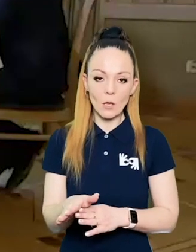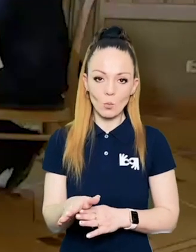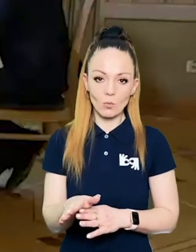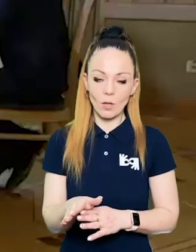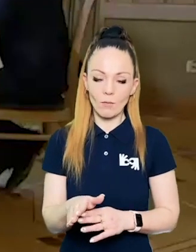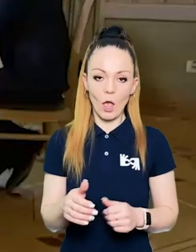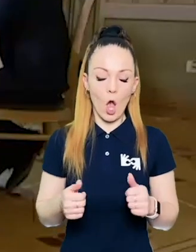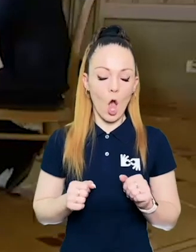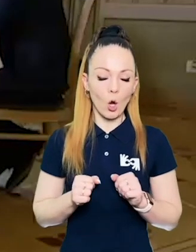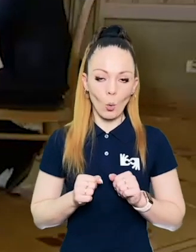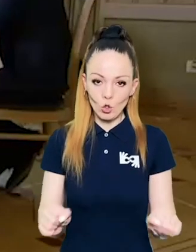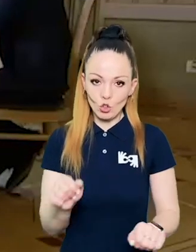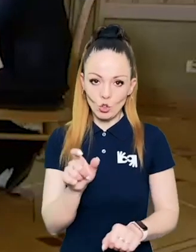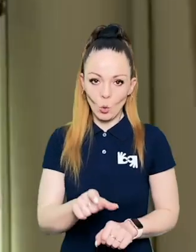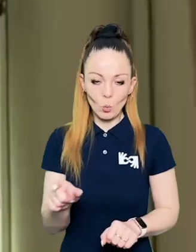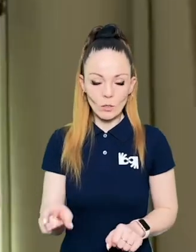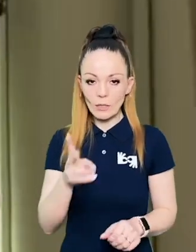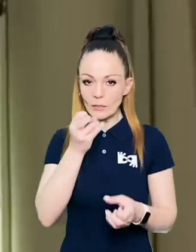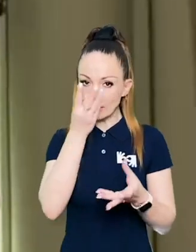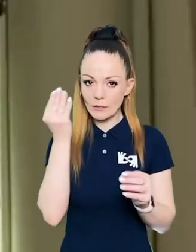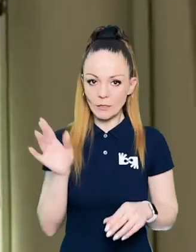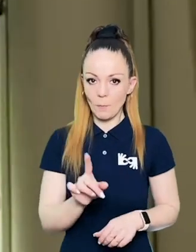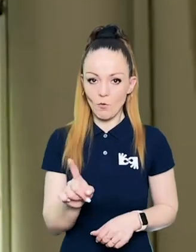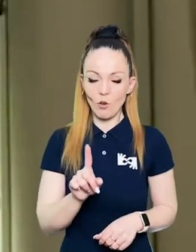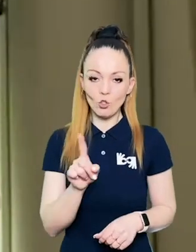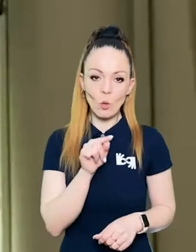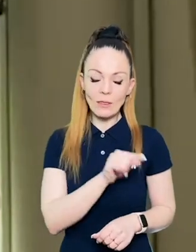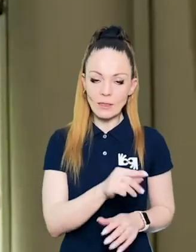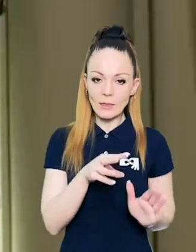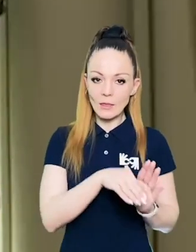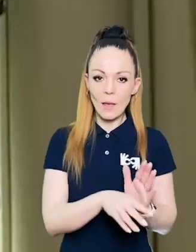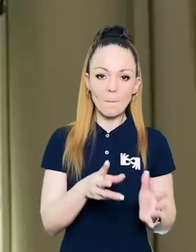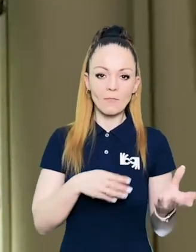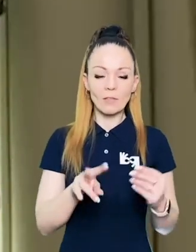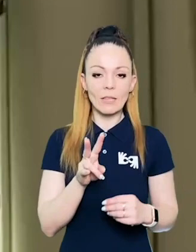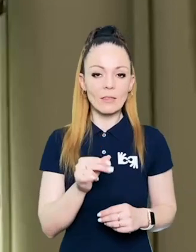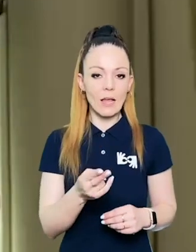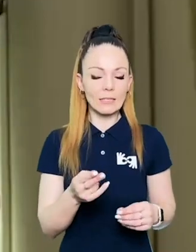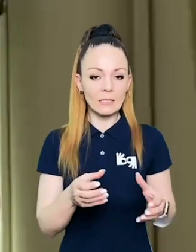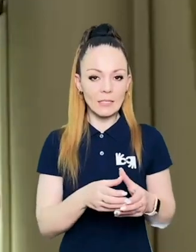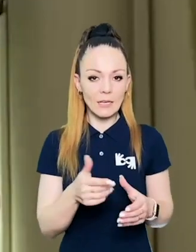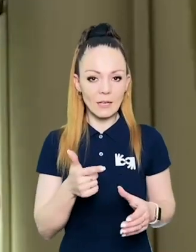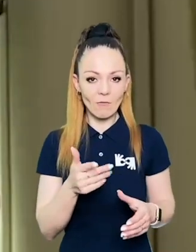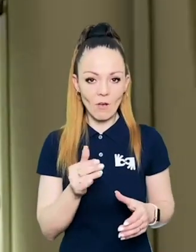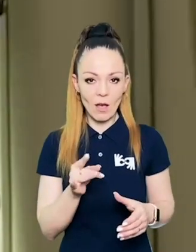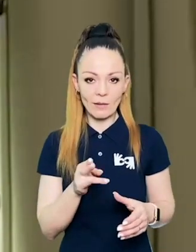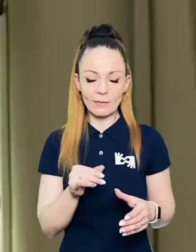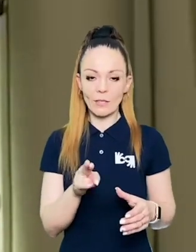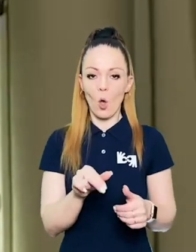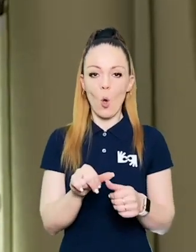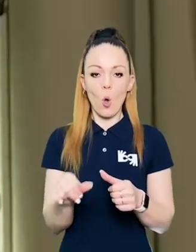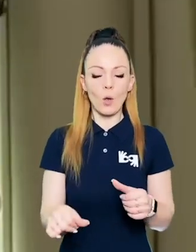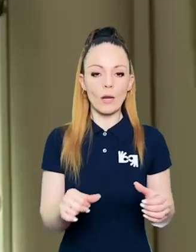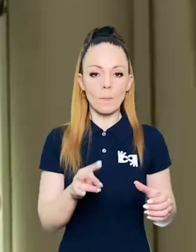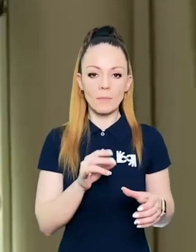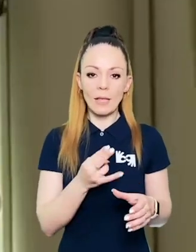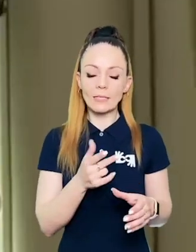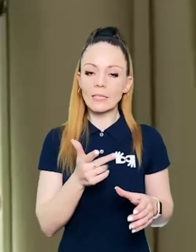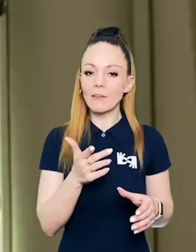абсолютно героїчні люди, не забуваючи, що там всі, там і Нацгвардія, і окрім Нацгвардії,